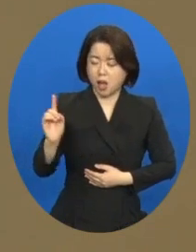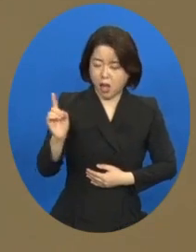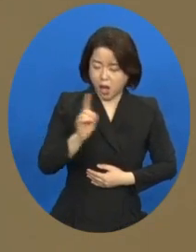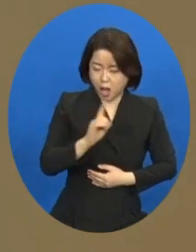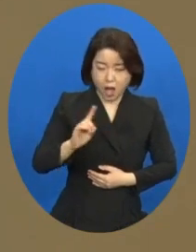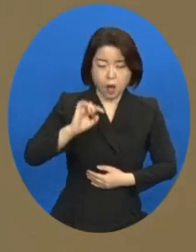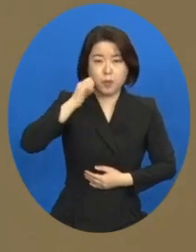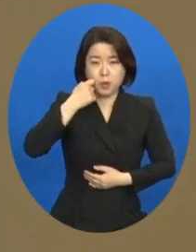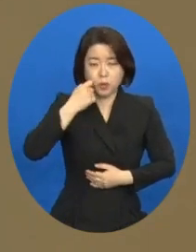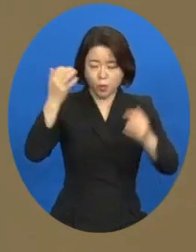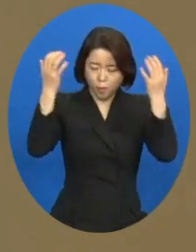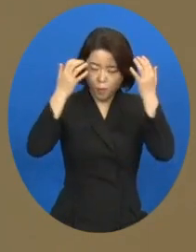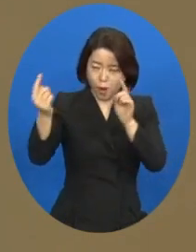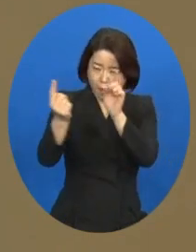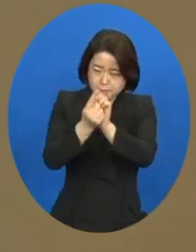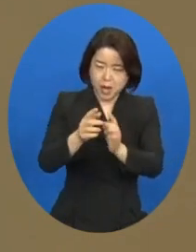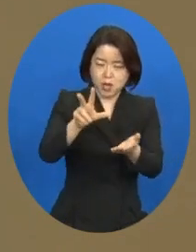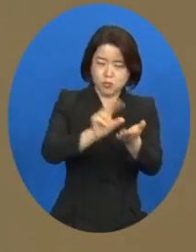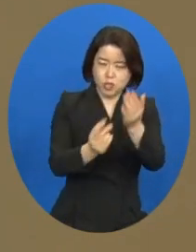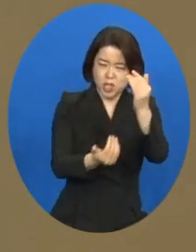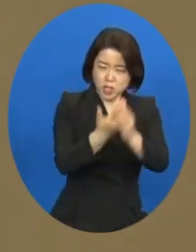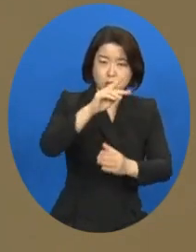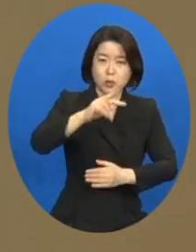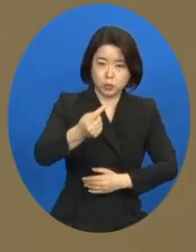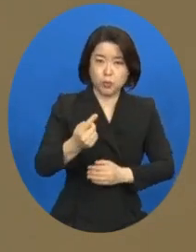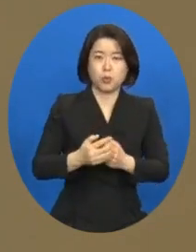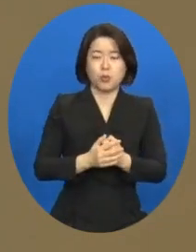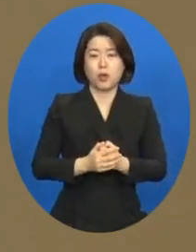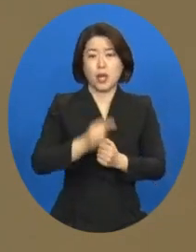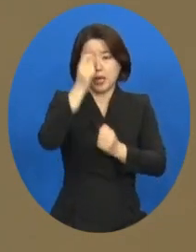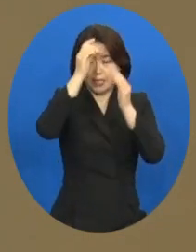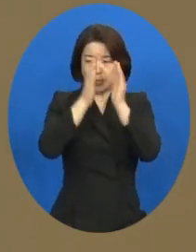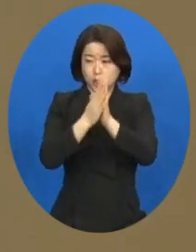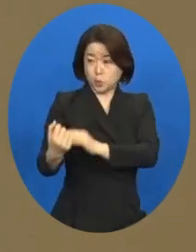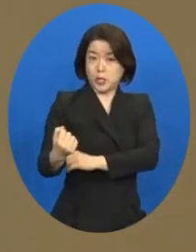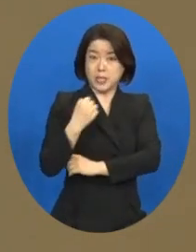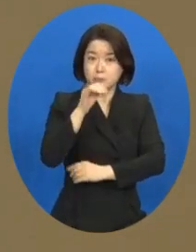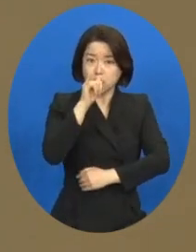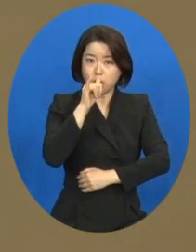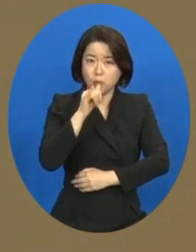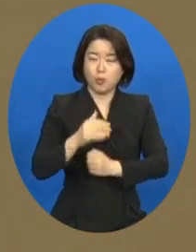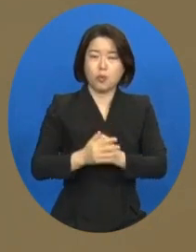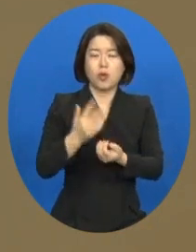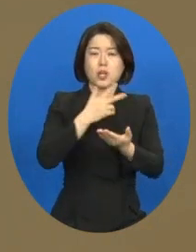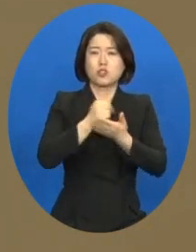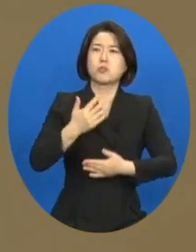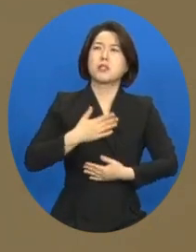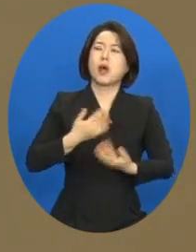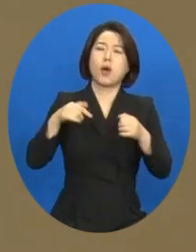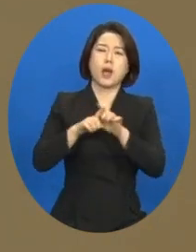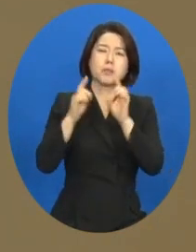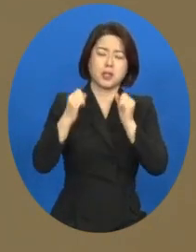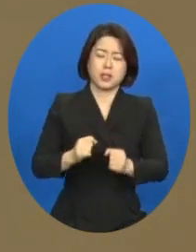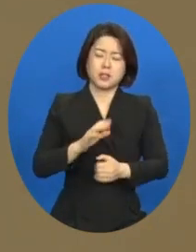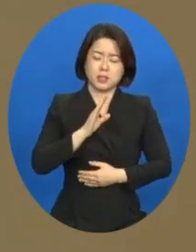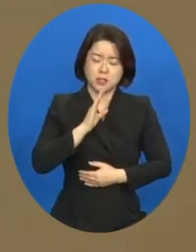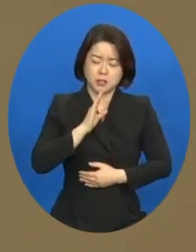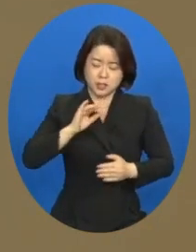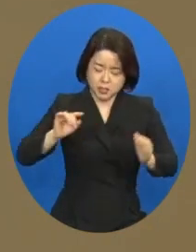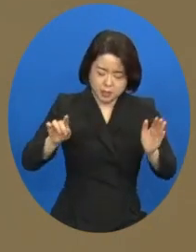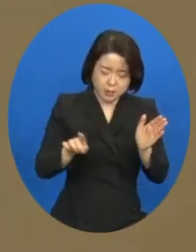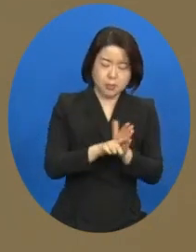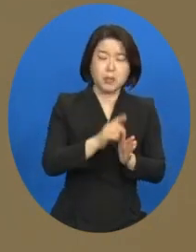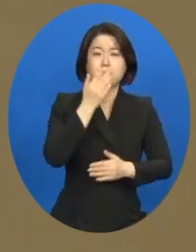어렵고 환난이 닥쳤고 문제가 생겨도 기도가 힘이 있고 주님이 나와 함께 계신 게 진짜